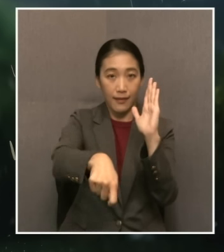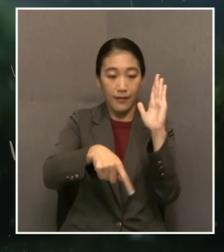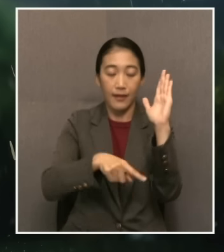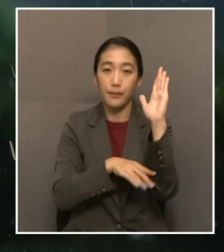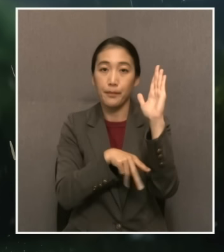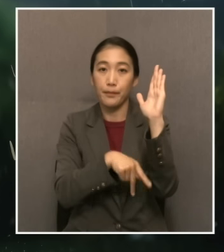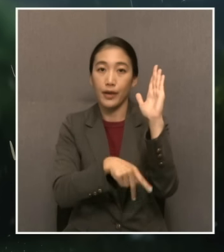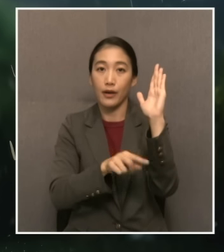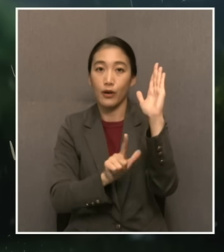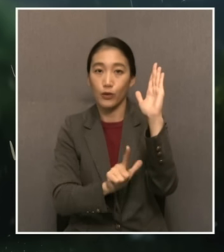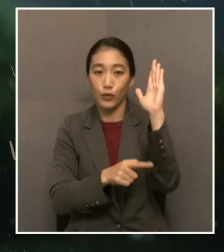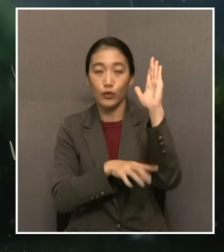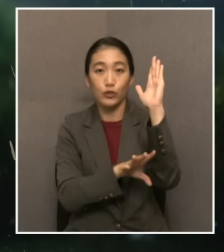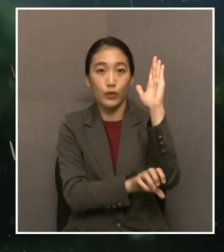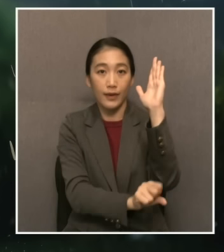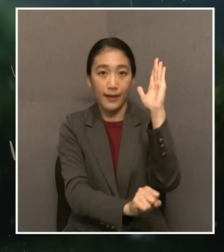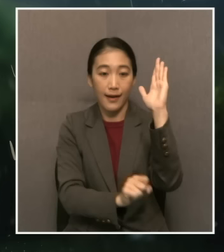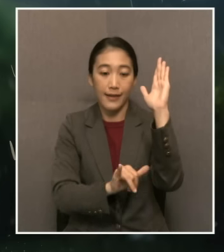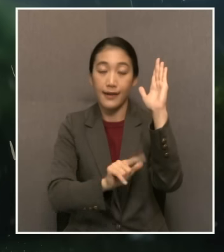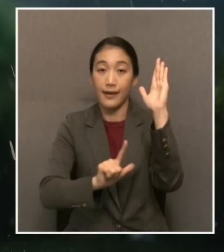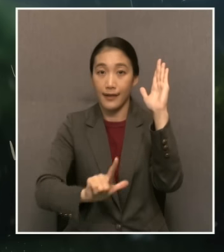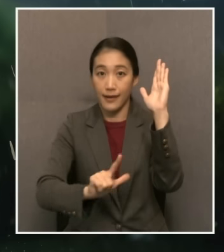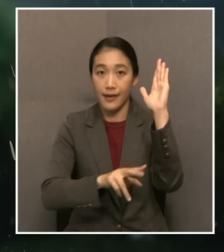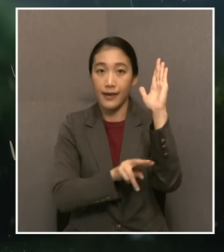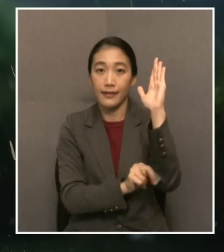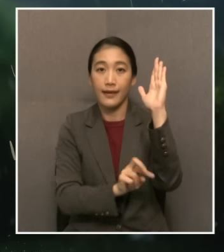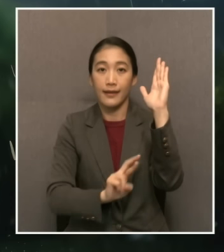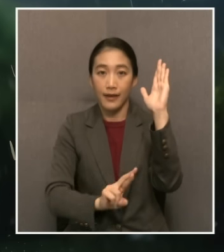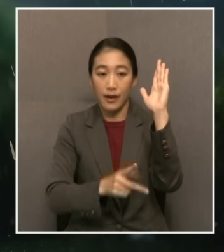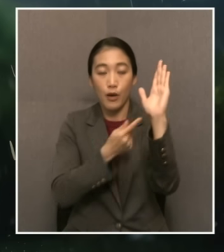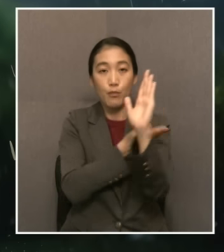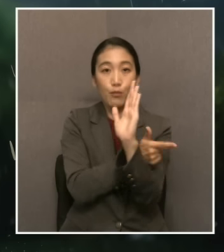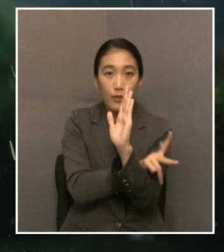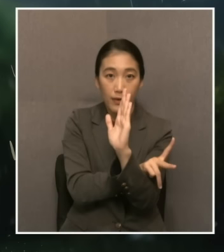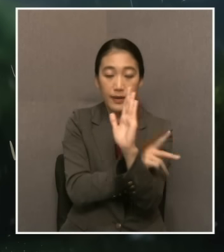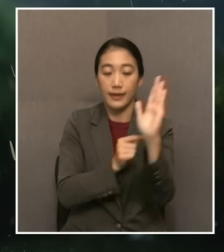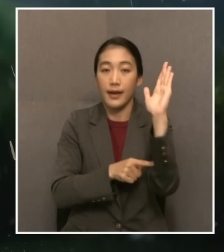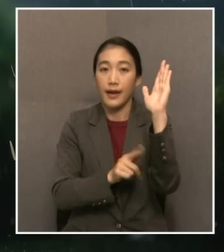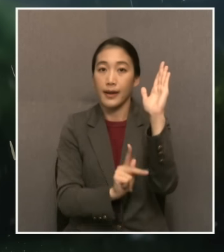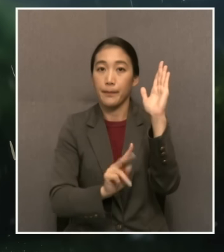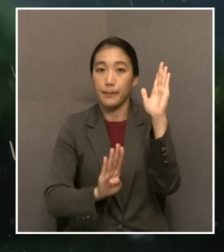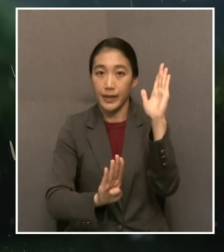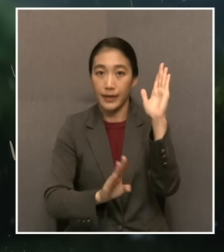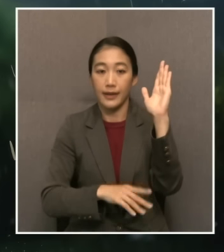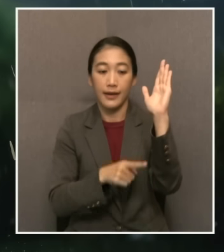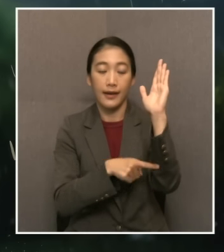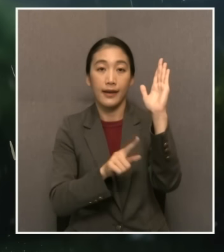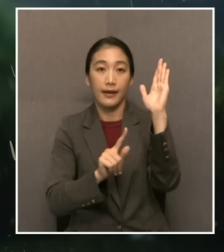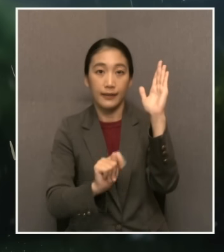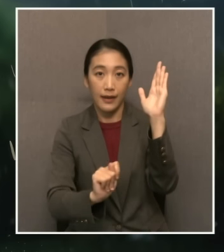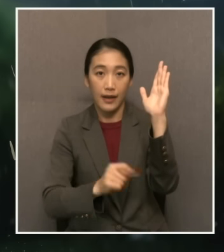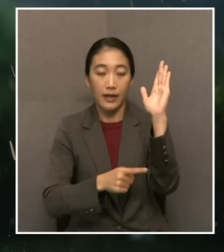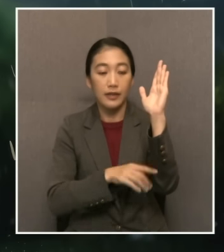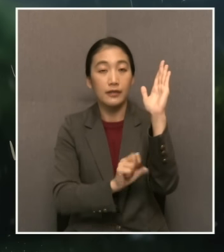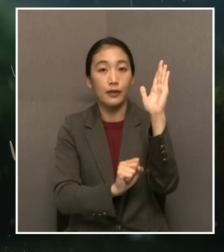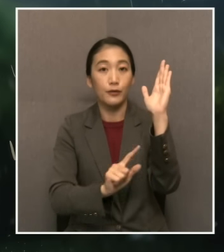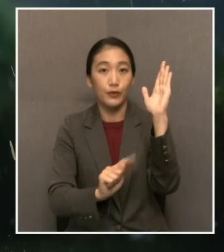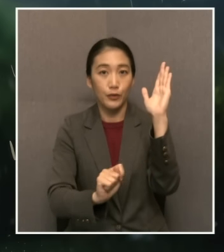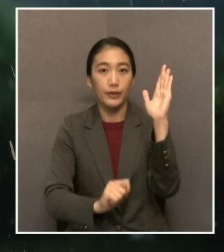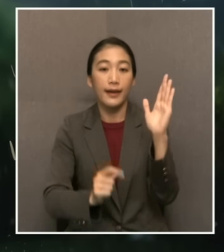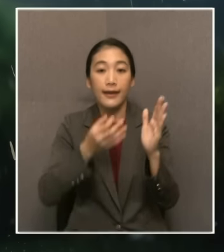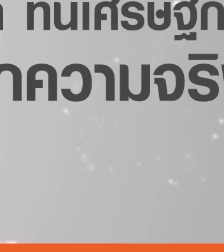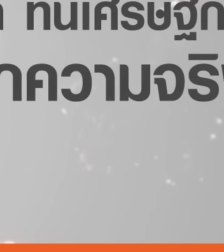สงขลายะลานราธิวาสภูเก็ตกระบี่ตรังสตูนทะเลมีคลื่นสูงประมาณ 1เมต